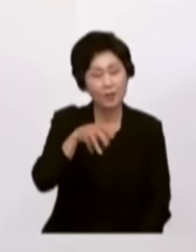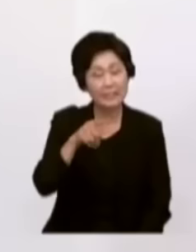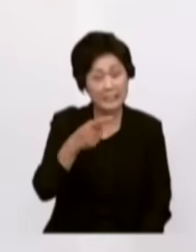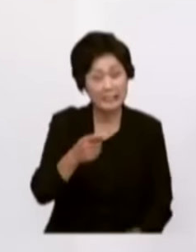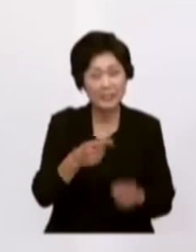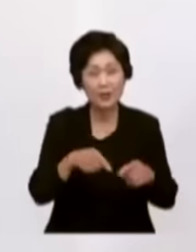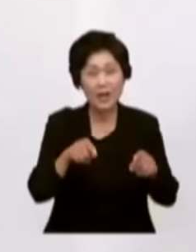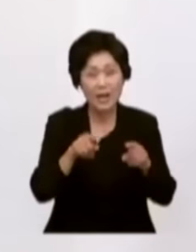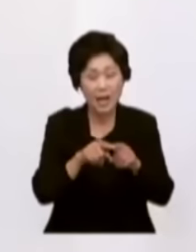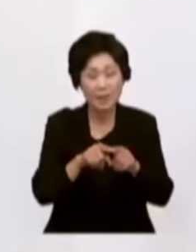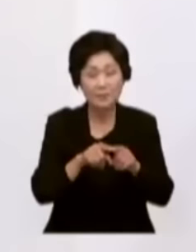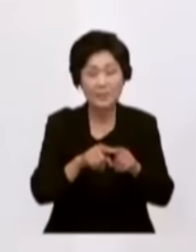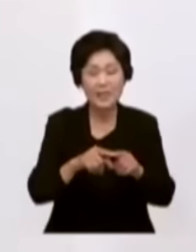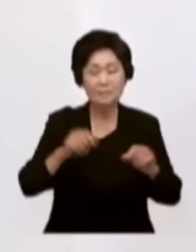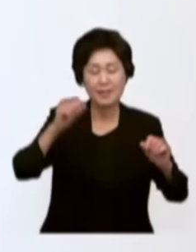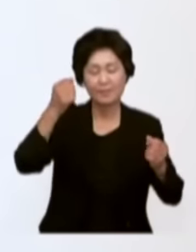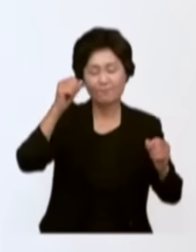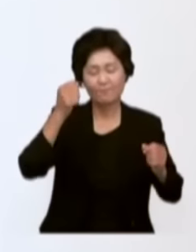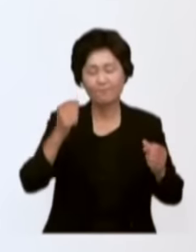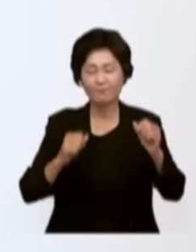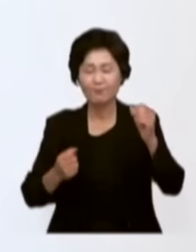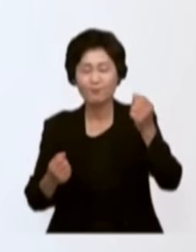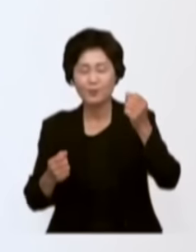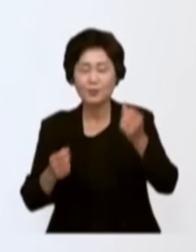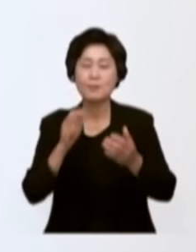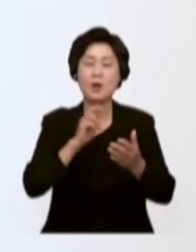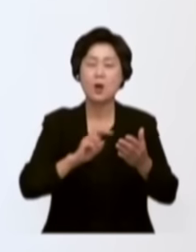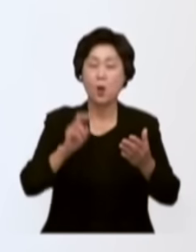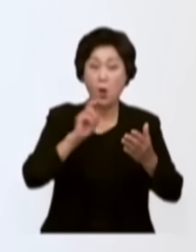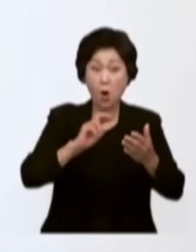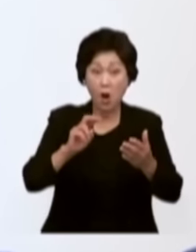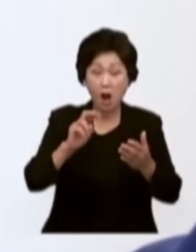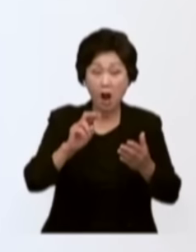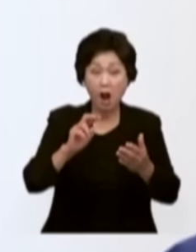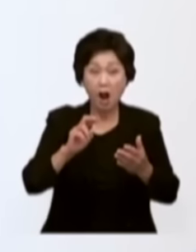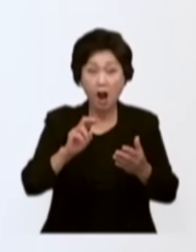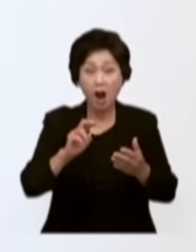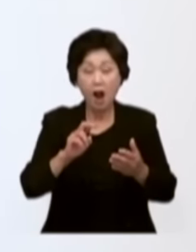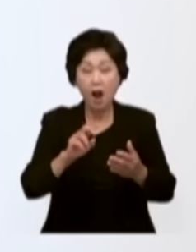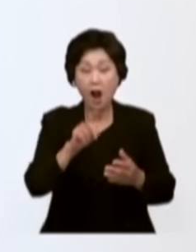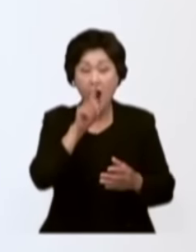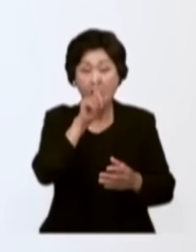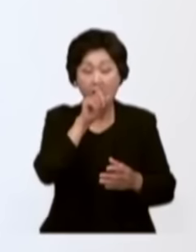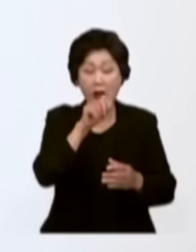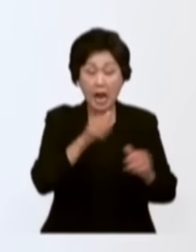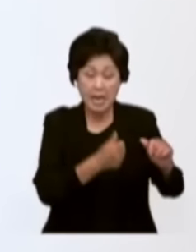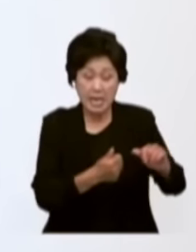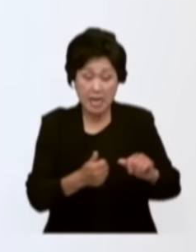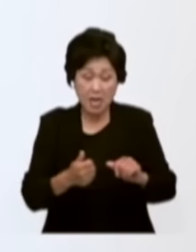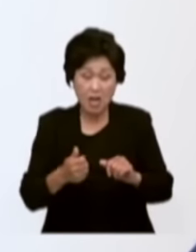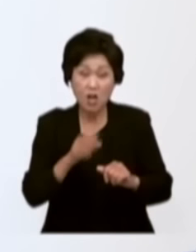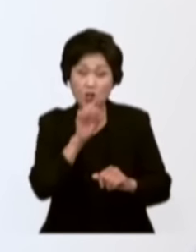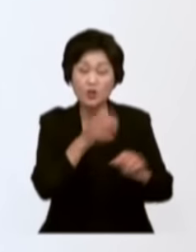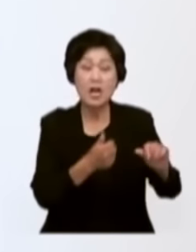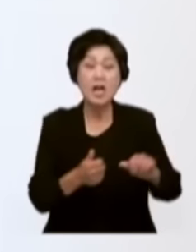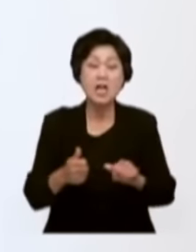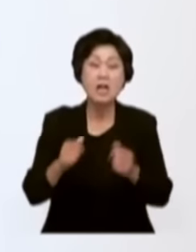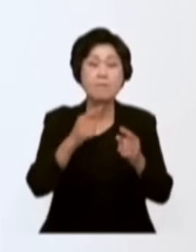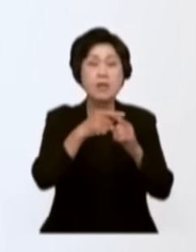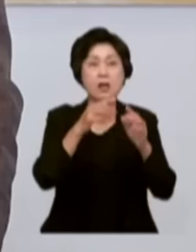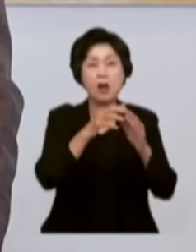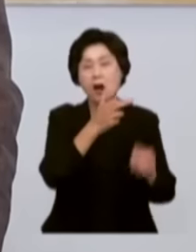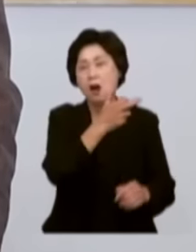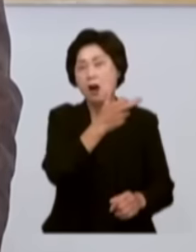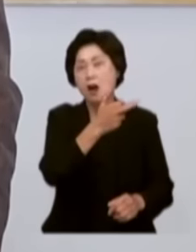가가지고 우리가 막 계단에 좀 축구하면서 아, 연세중앙침대교 얼마나 큰지 교회가 네. 오, 정말 이렇게 큰 교회 처음